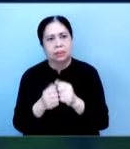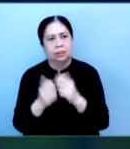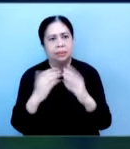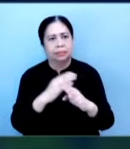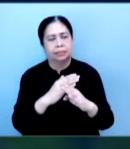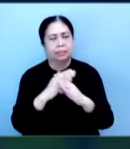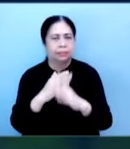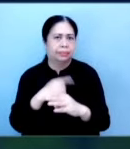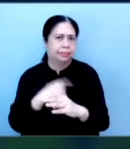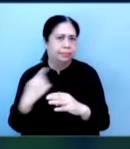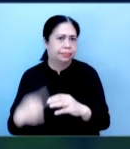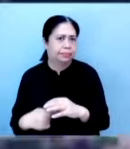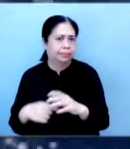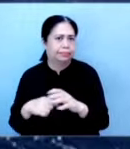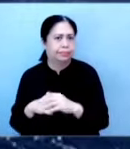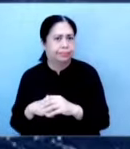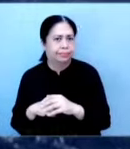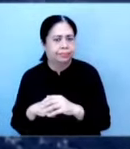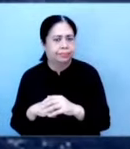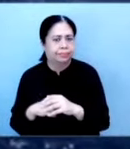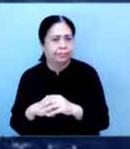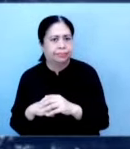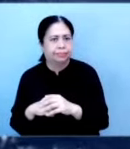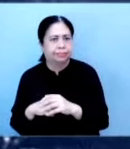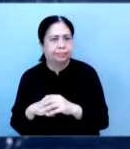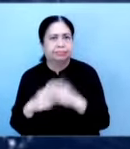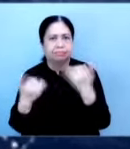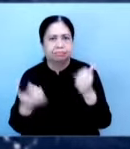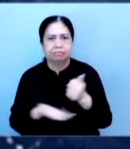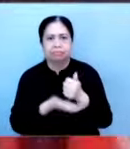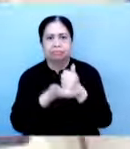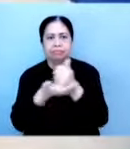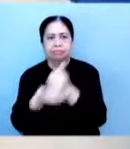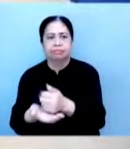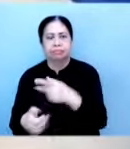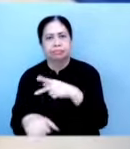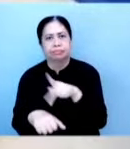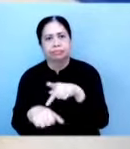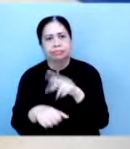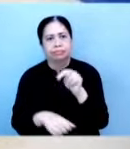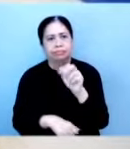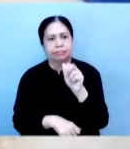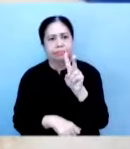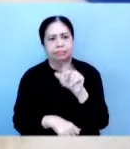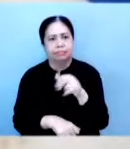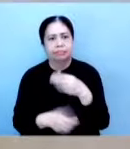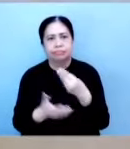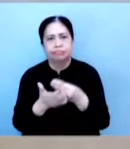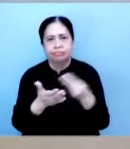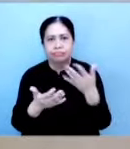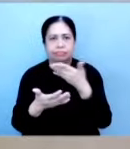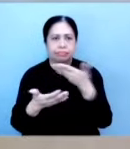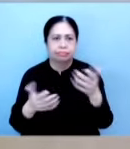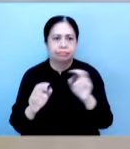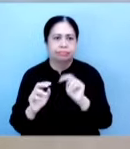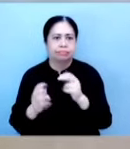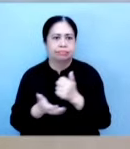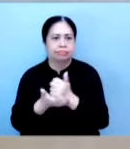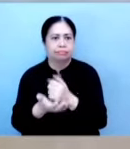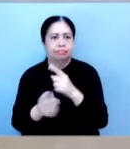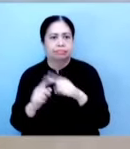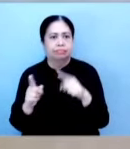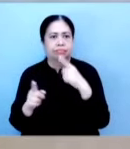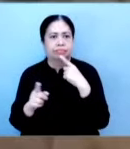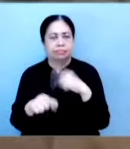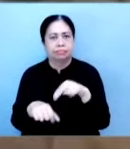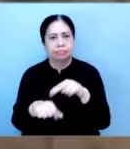chinang bukanan ng ayungin sh naihatid pa rin ng Philippine Navy ang mga supply sa brp siera Madre pero ayon kay National